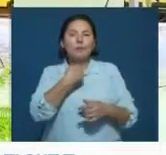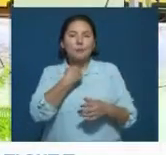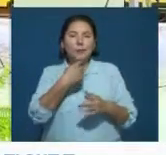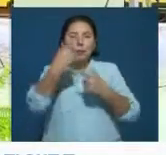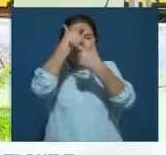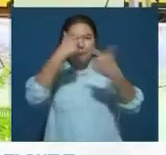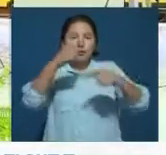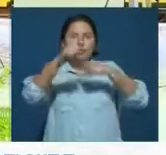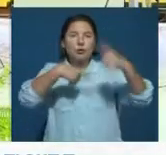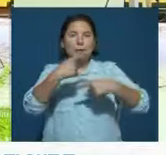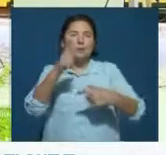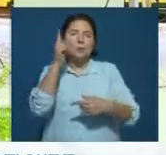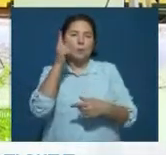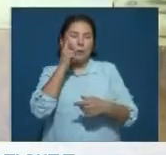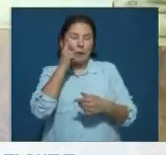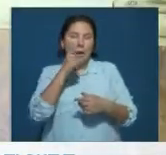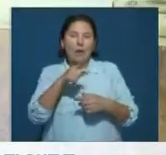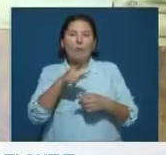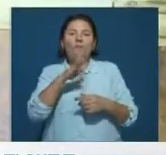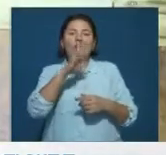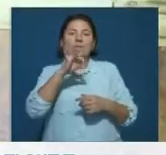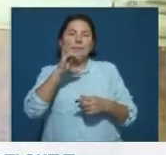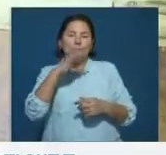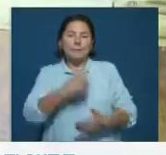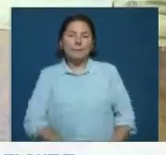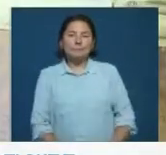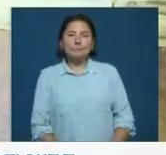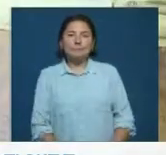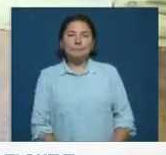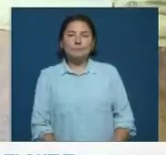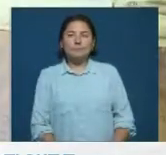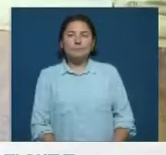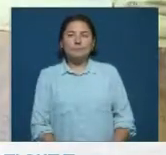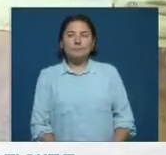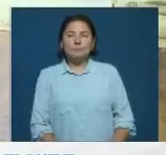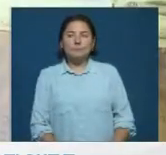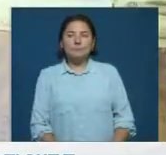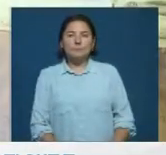сообщение посредством мобильного приложения WhatsApp. Сабина Балашкина, Амангелида Турахмет, Айнахпарат.